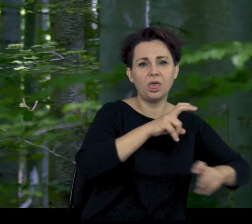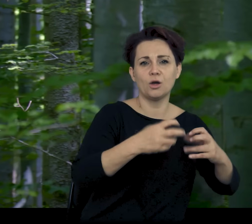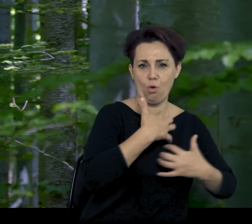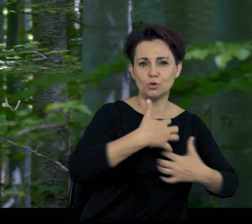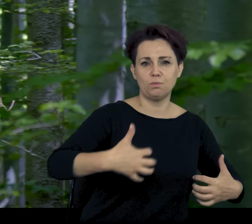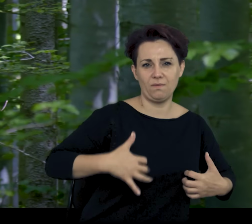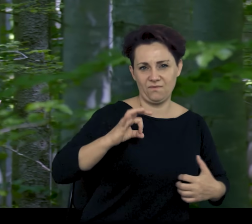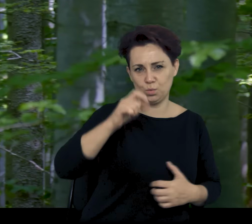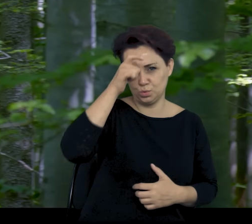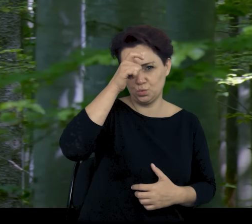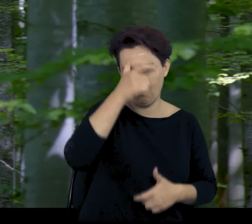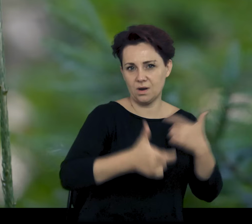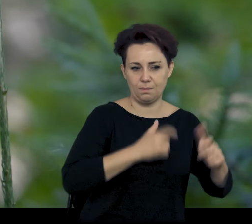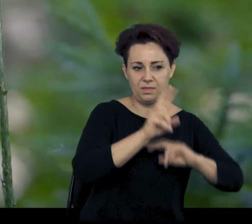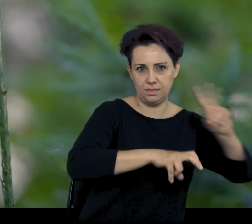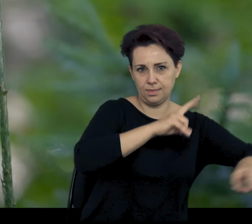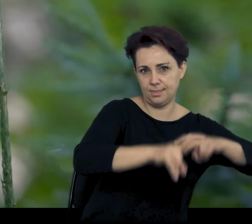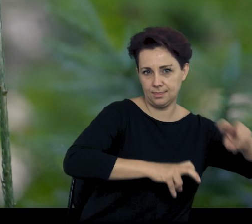człowieka.